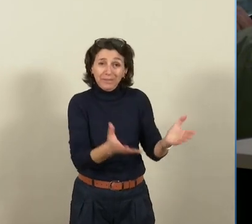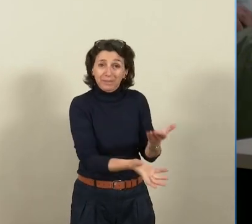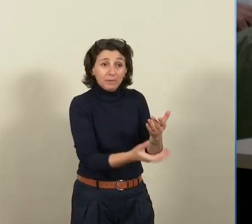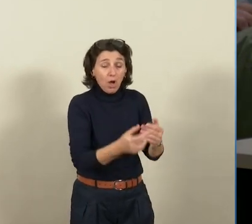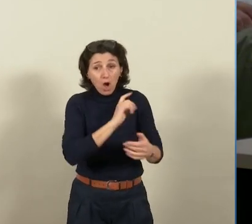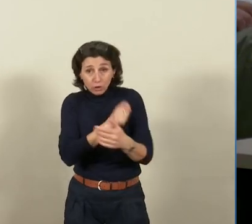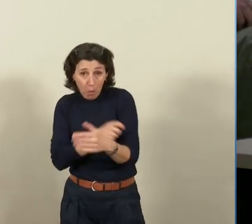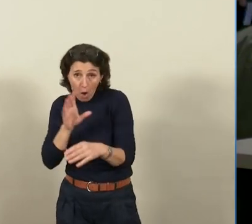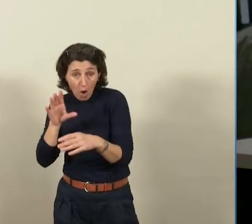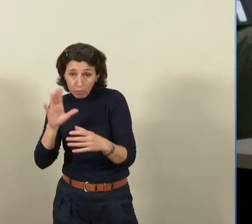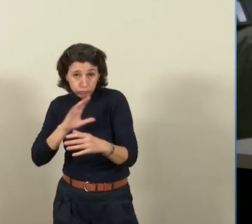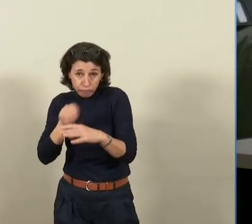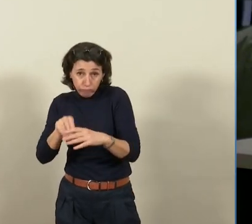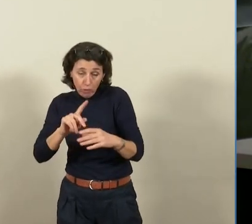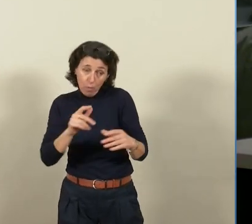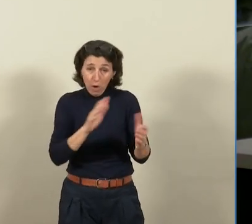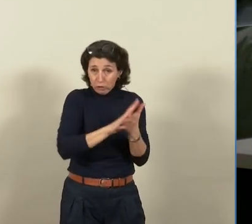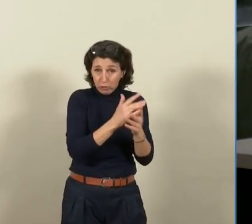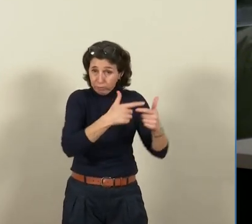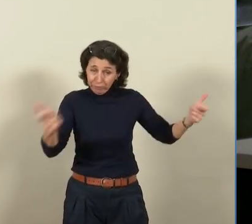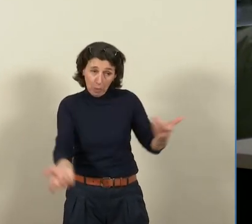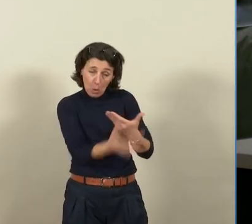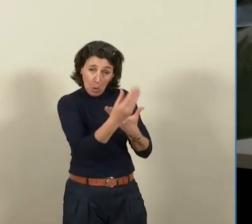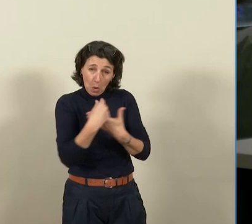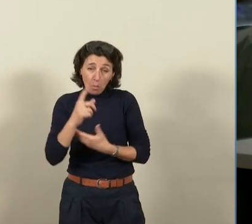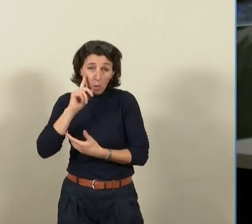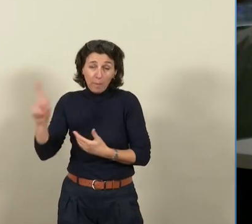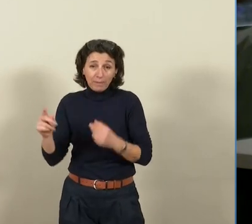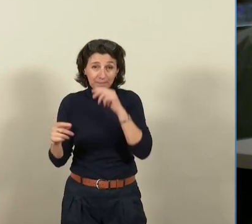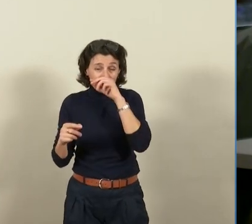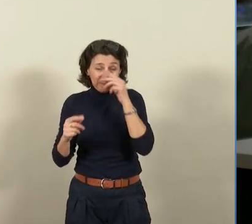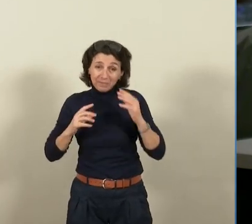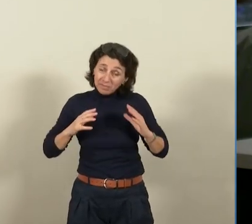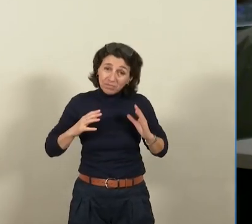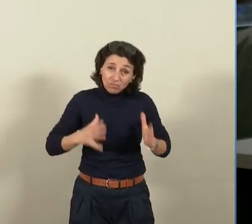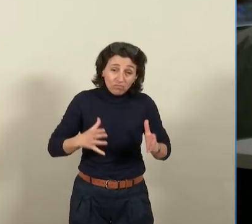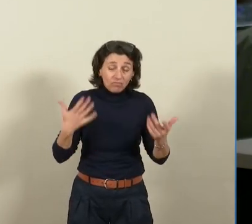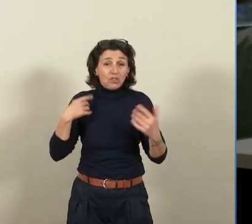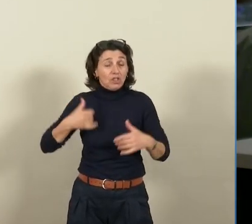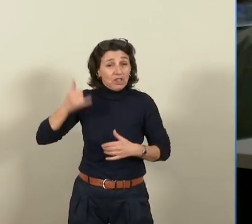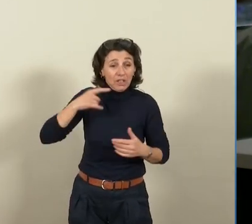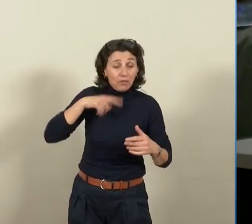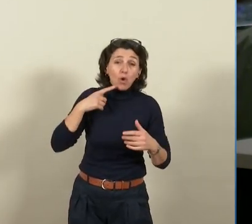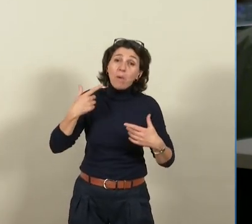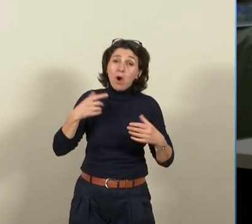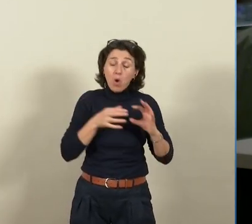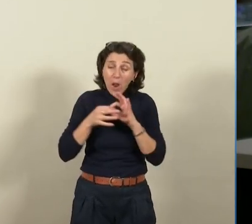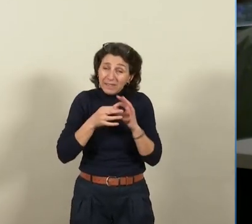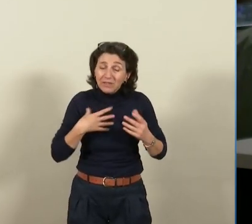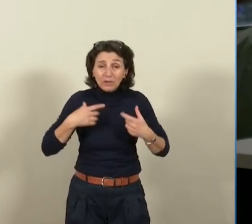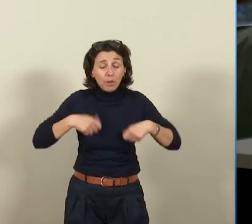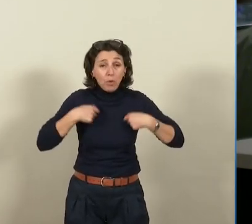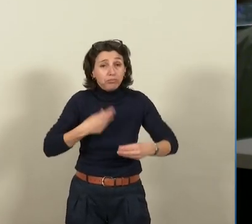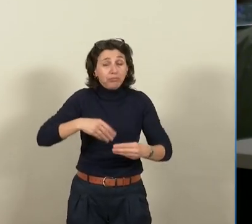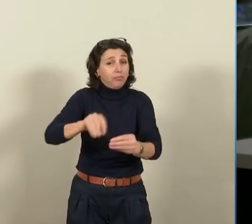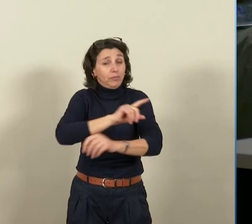être confronté à des cas de violence une telle initiative n'entraînerait pas de grosses dépenses supplémentaires de la part de de la collectivité et